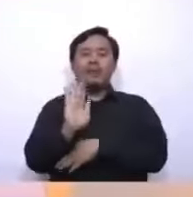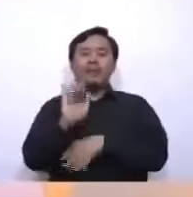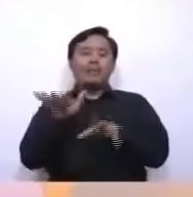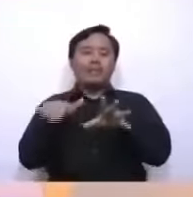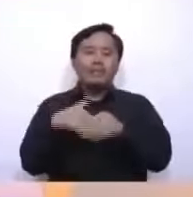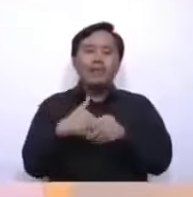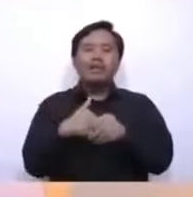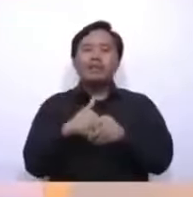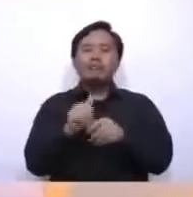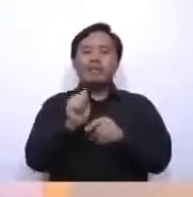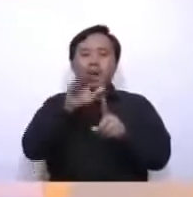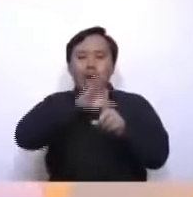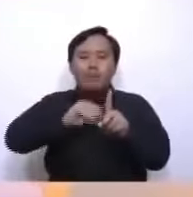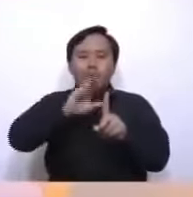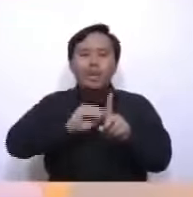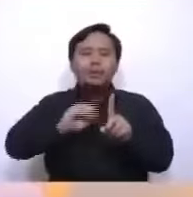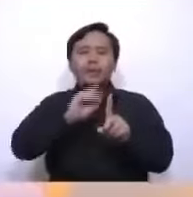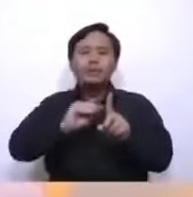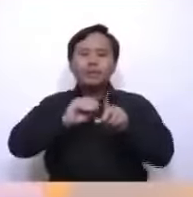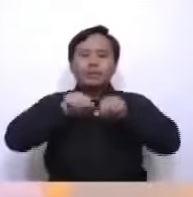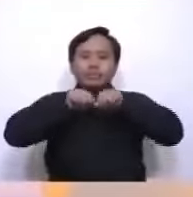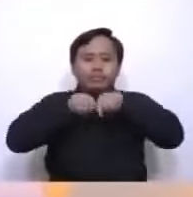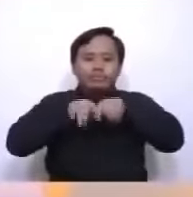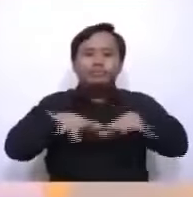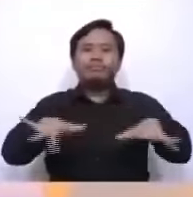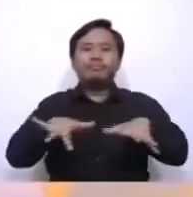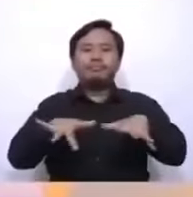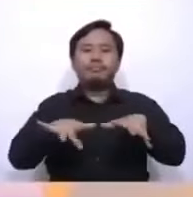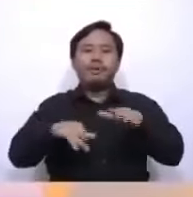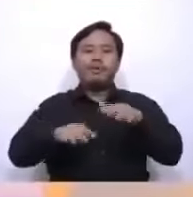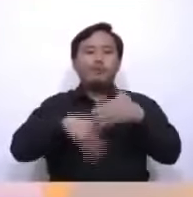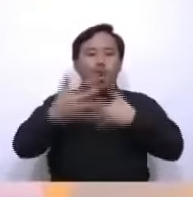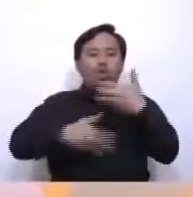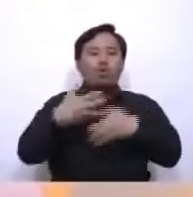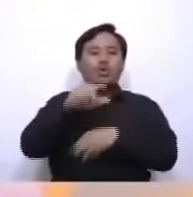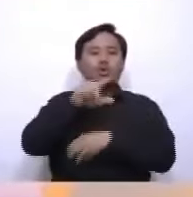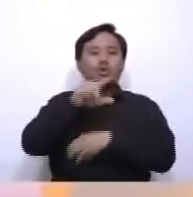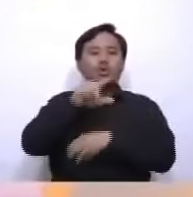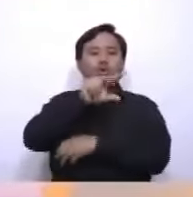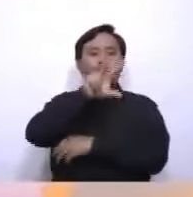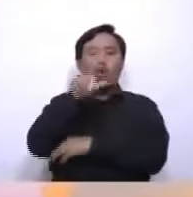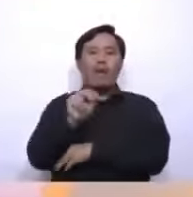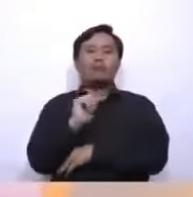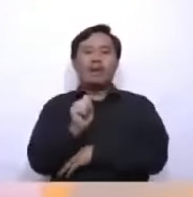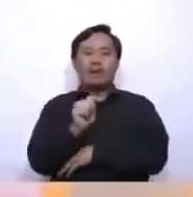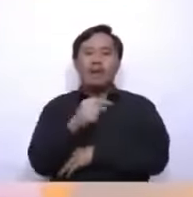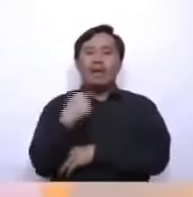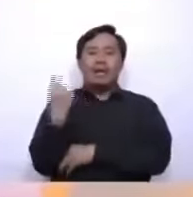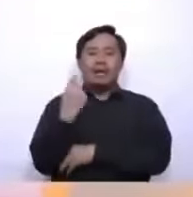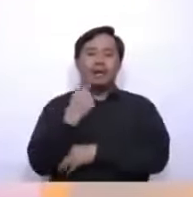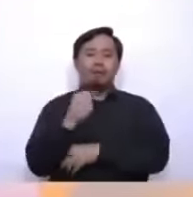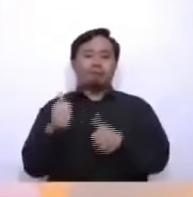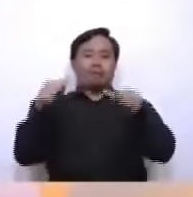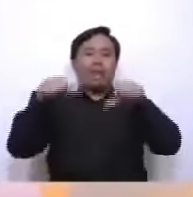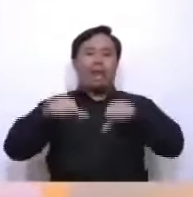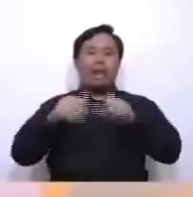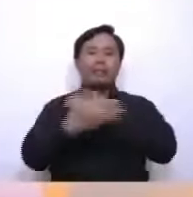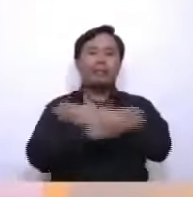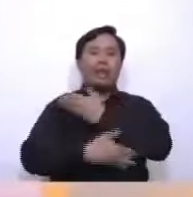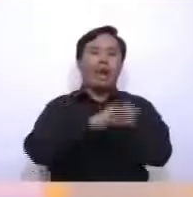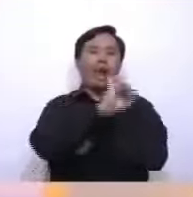untuk mengadvokasi, memasarkan seluruh produktivitas publik Jawa Barat yang pada akhirnya kita tidak kalah oleh negara lain